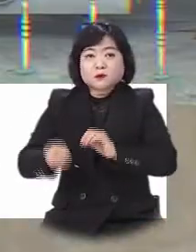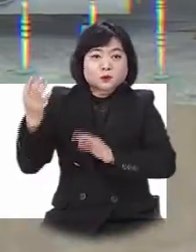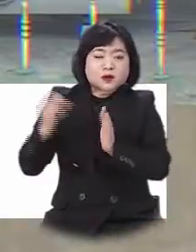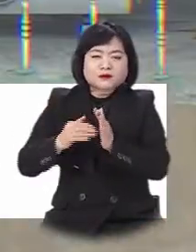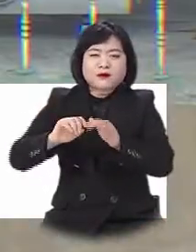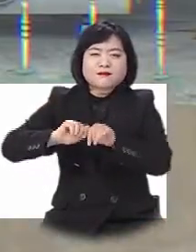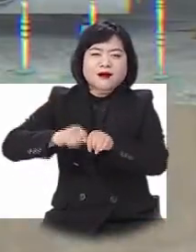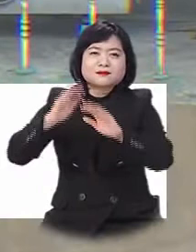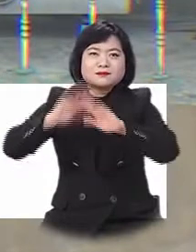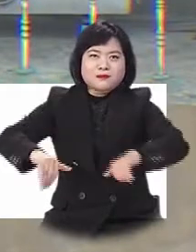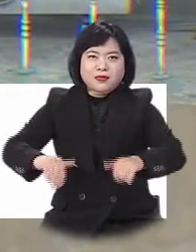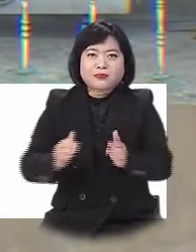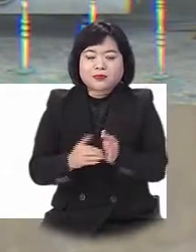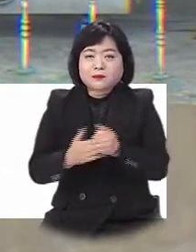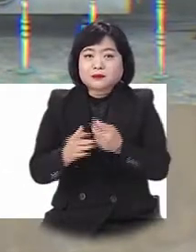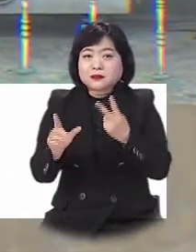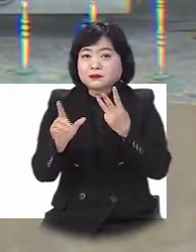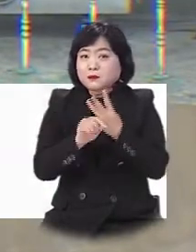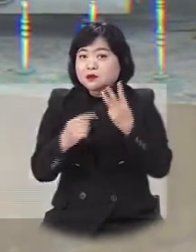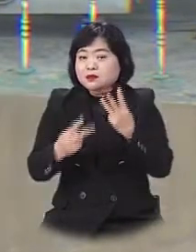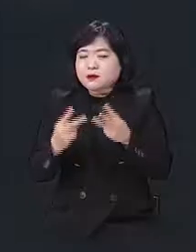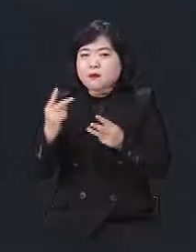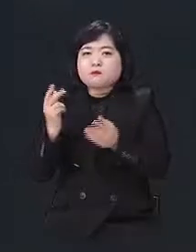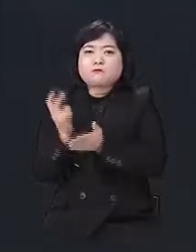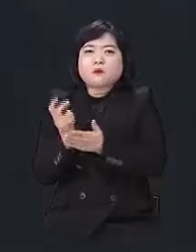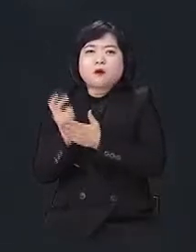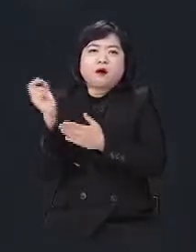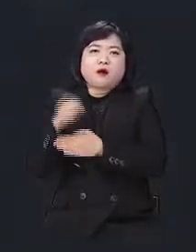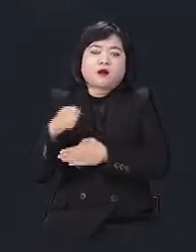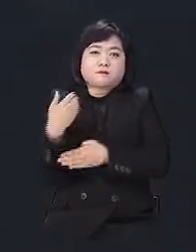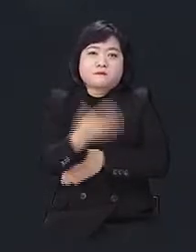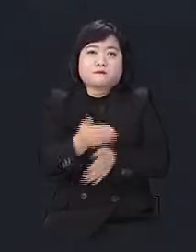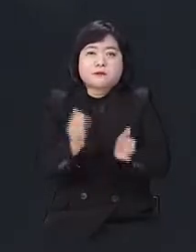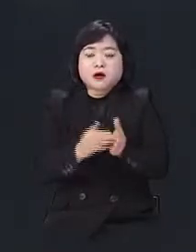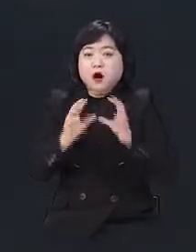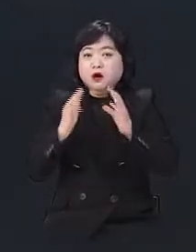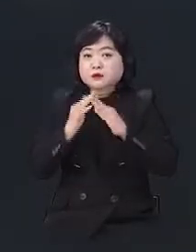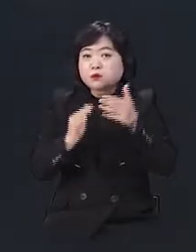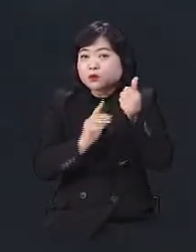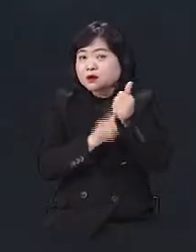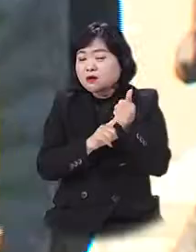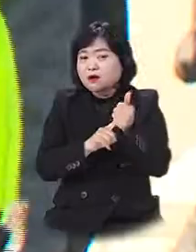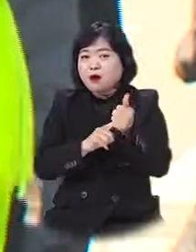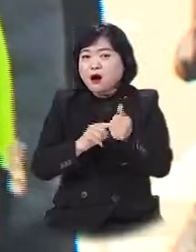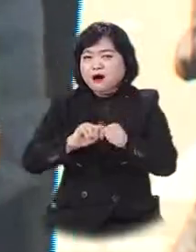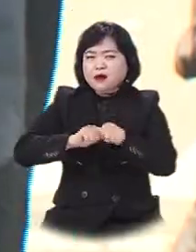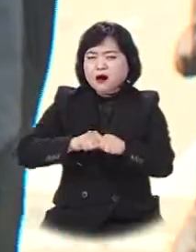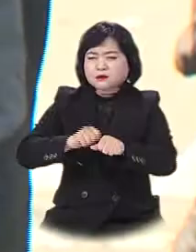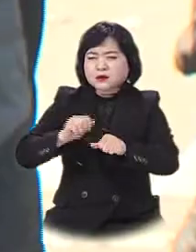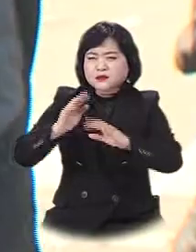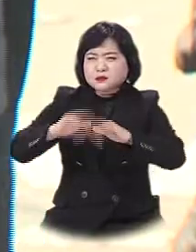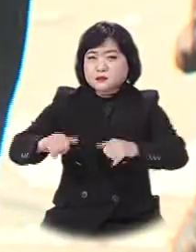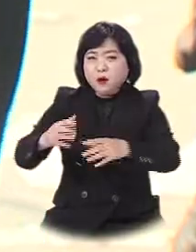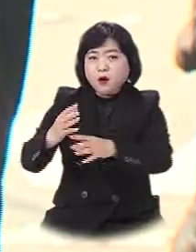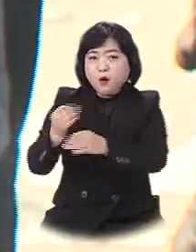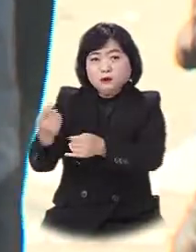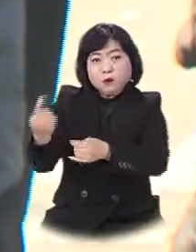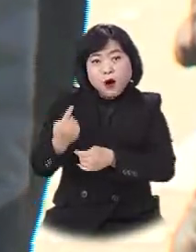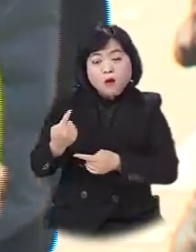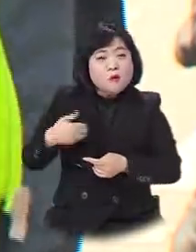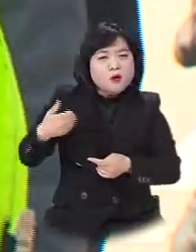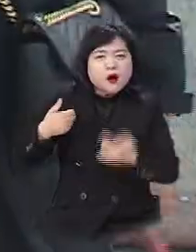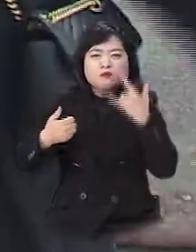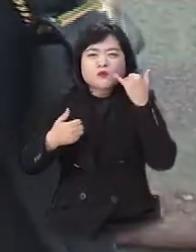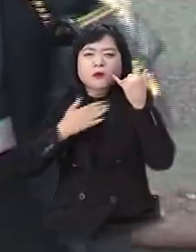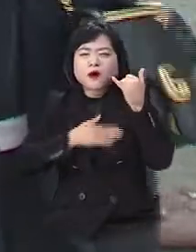2일 법원이 개고장을 발부했습니다. 하지만 어린이집 원장은 언제 강제 집행할지 몰라 학부모들에게